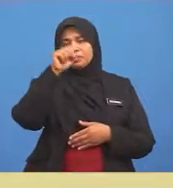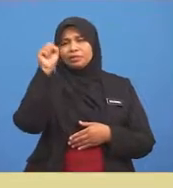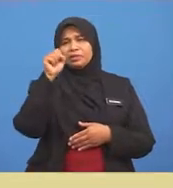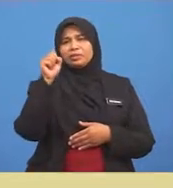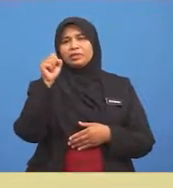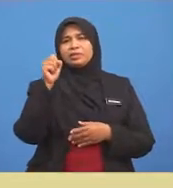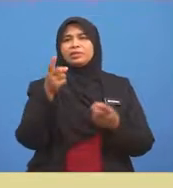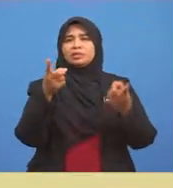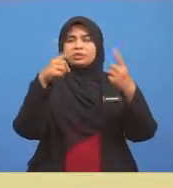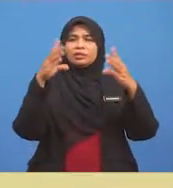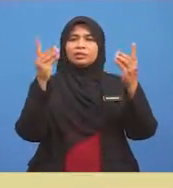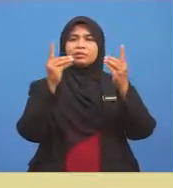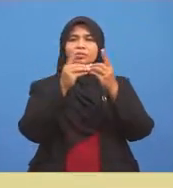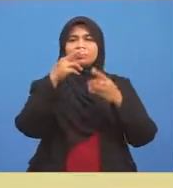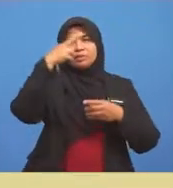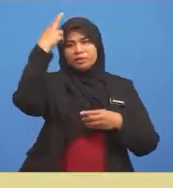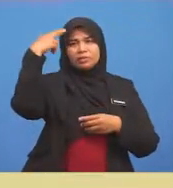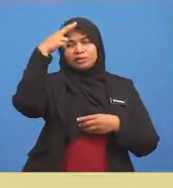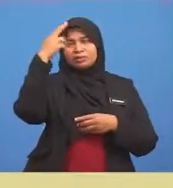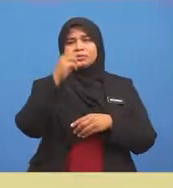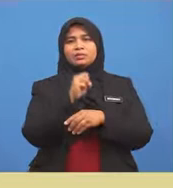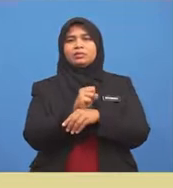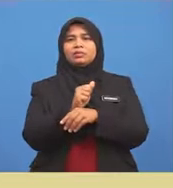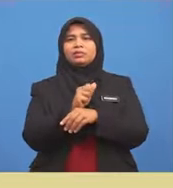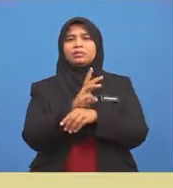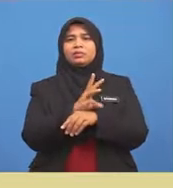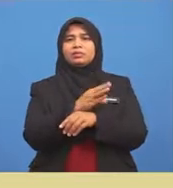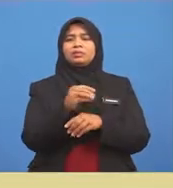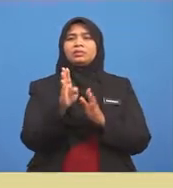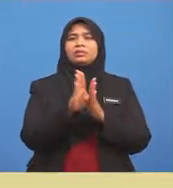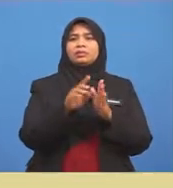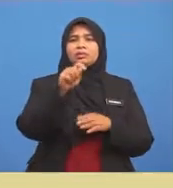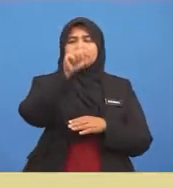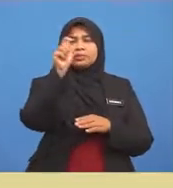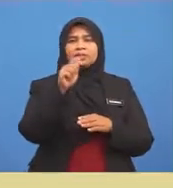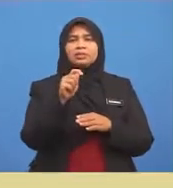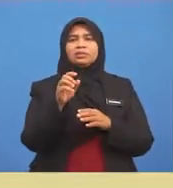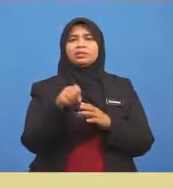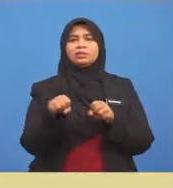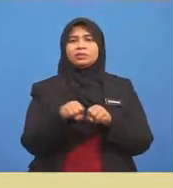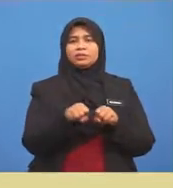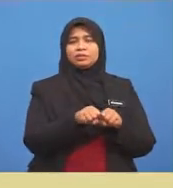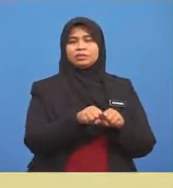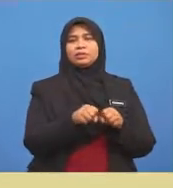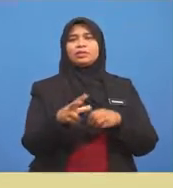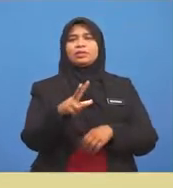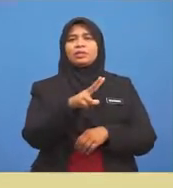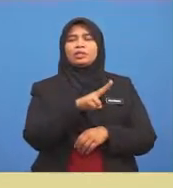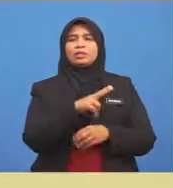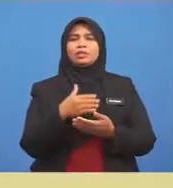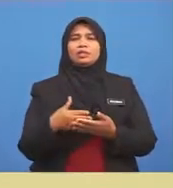menemui Rasulullah sallallahu alaihi wasallam dan bertanya, "Sesungguhnya harta anak